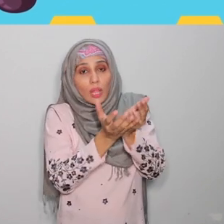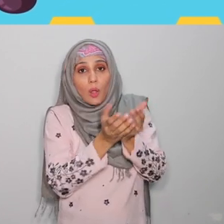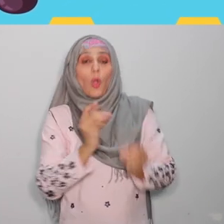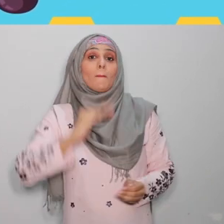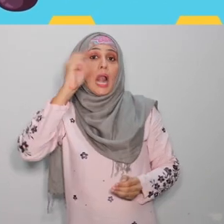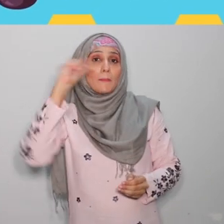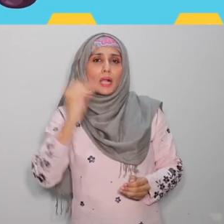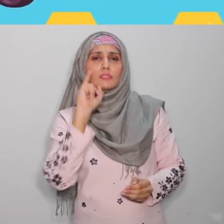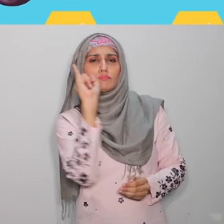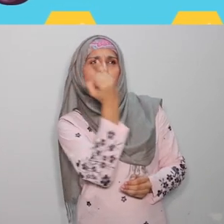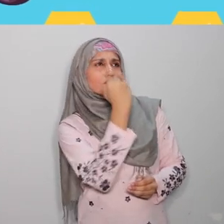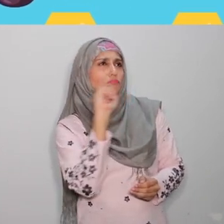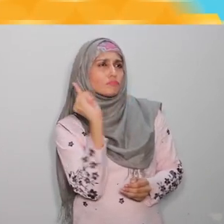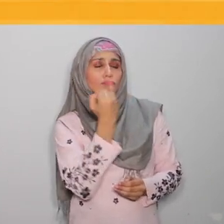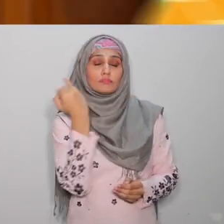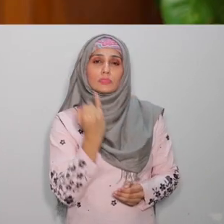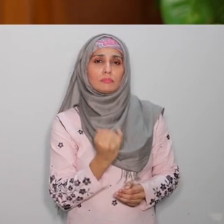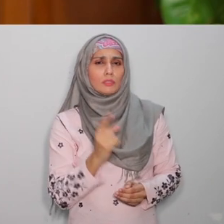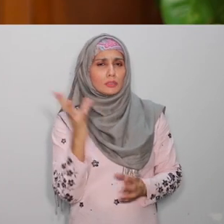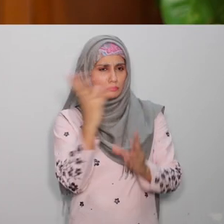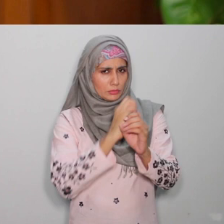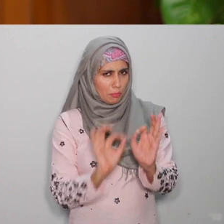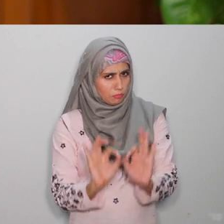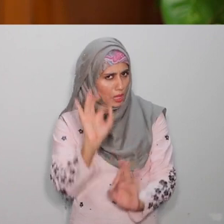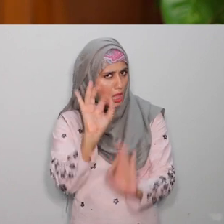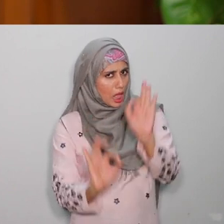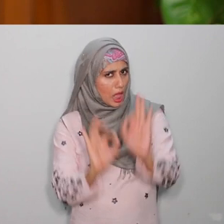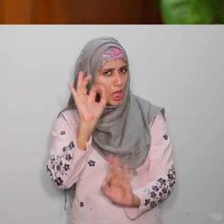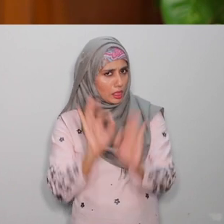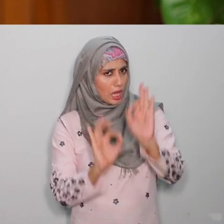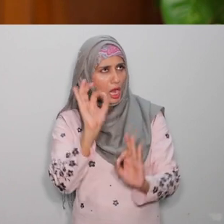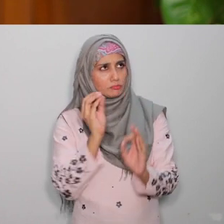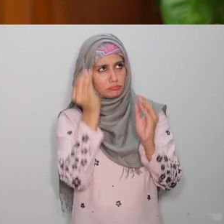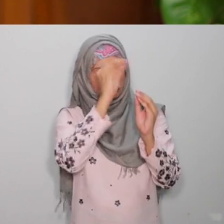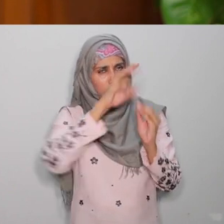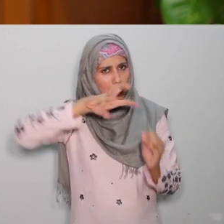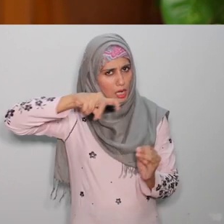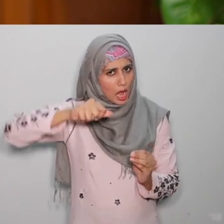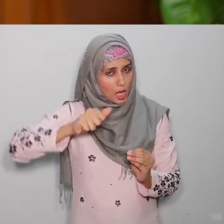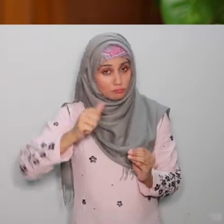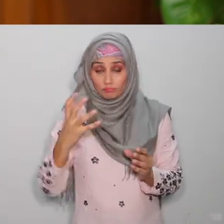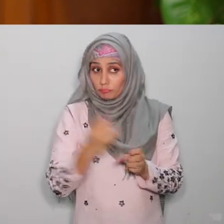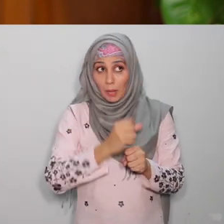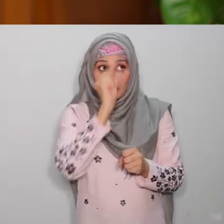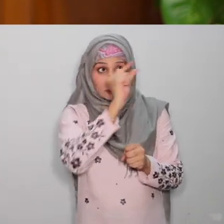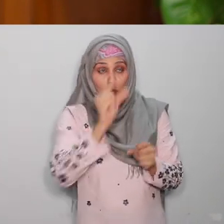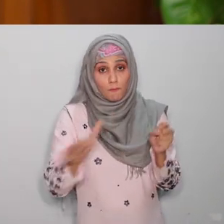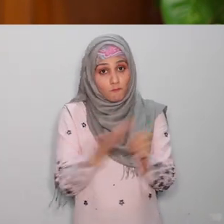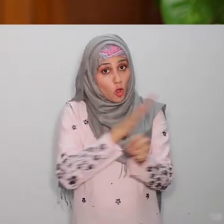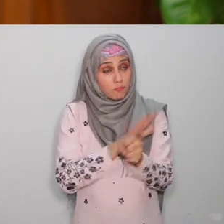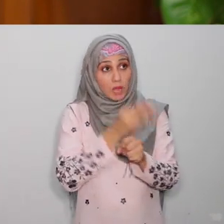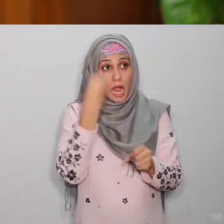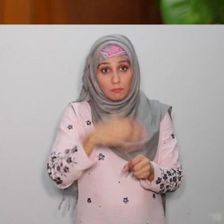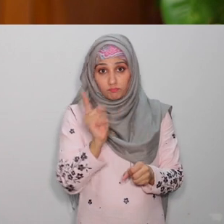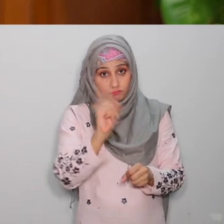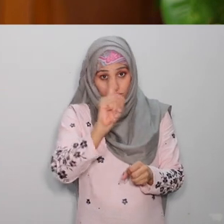उनकी निगरानी कर रही थीं। ज़रा ध्यान से रस डालो मक्खियों, किसी भी हिस्से में कोई कमी